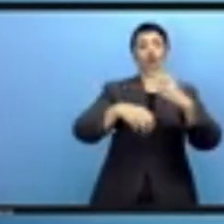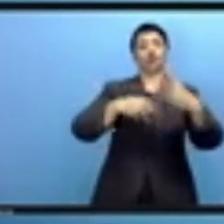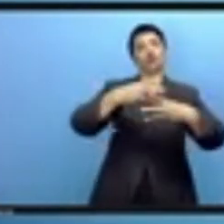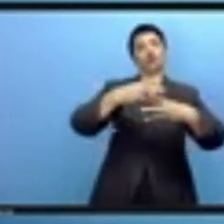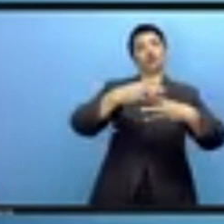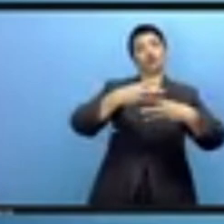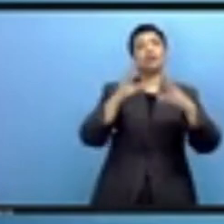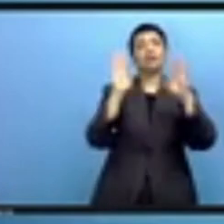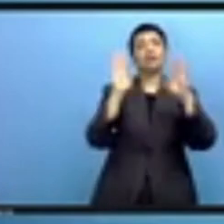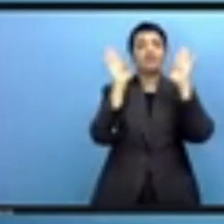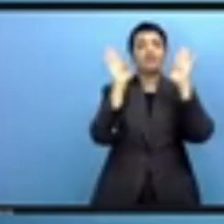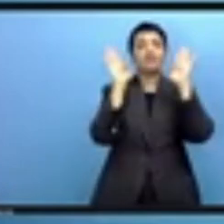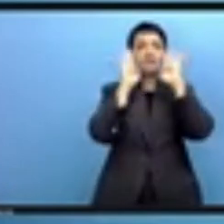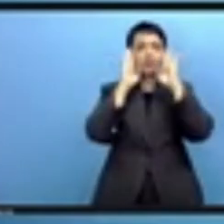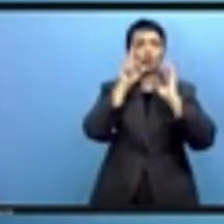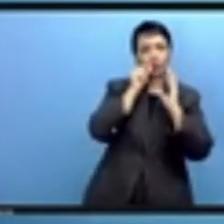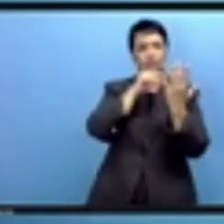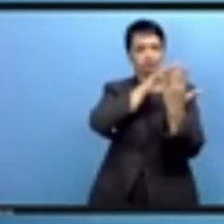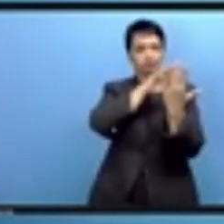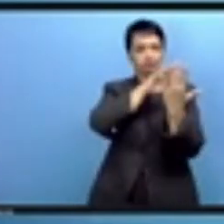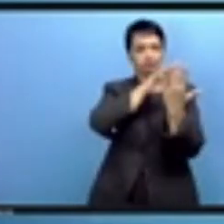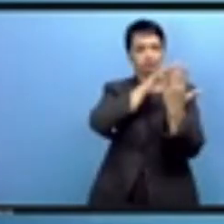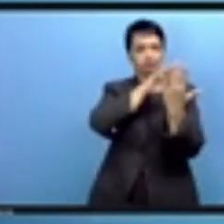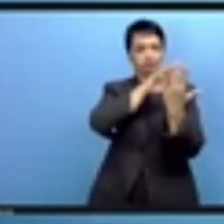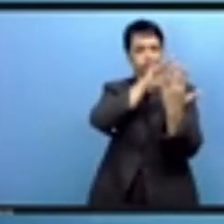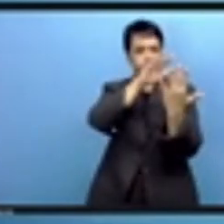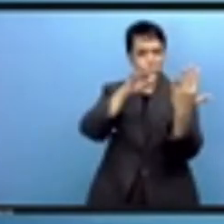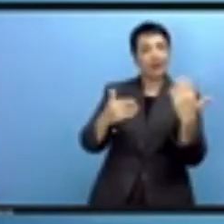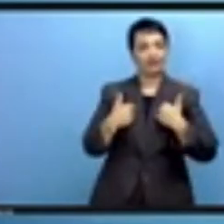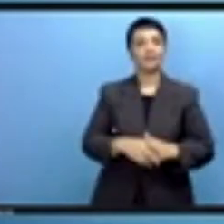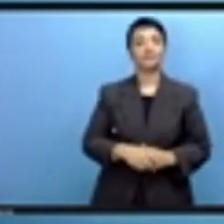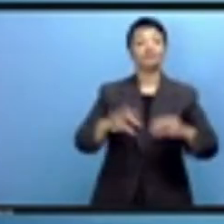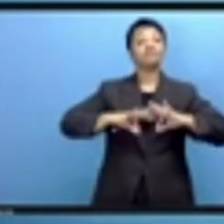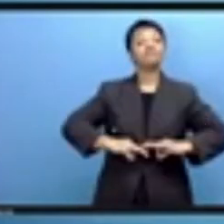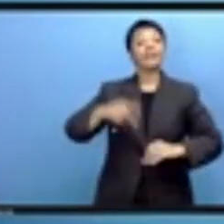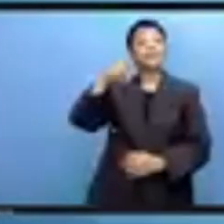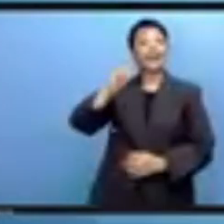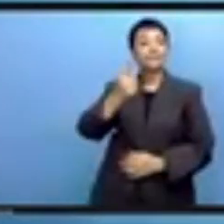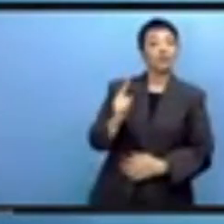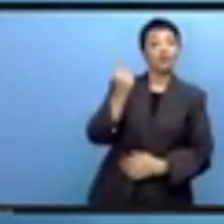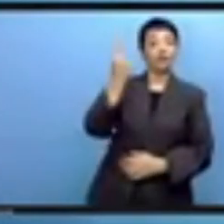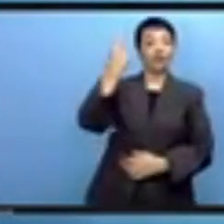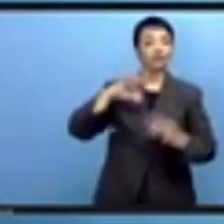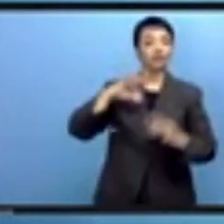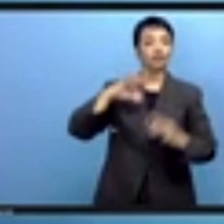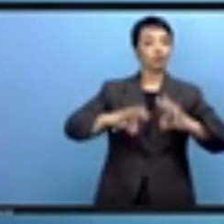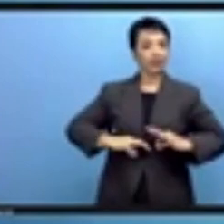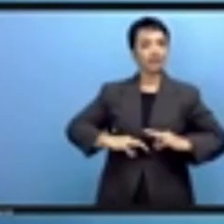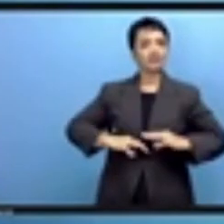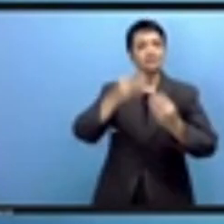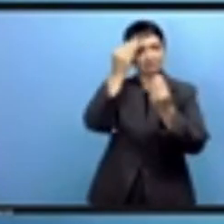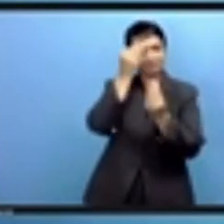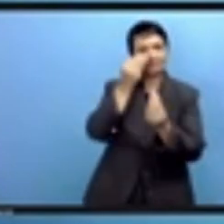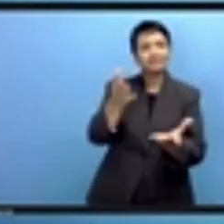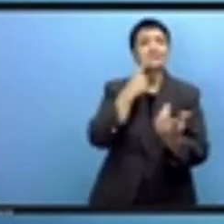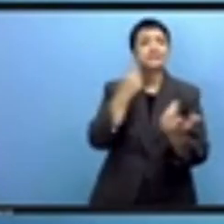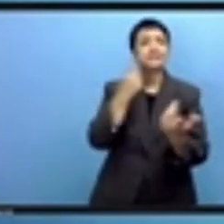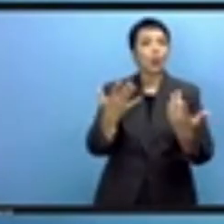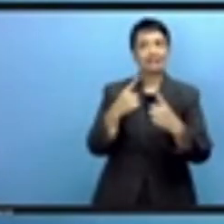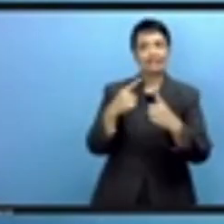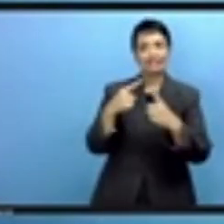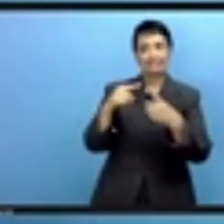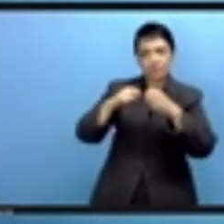人呢都是依赖于这个数字化的平台来获取信息的。刚才埃塞俄比亚的总理呢也是讲到